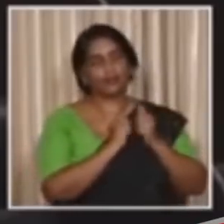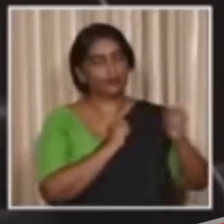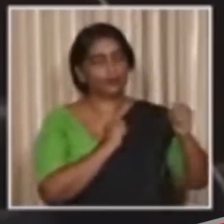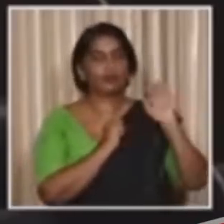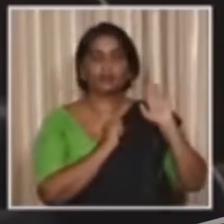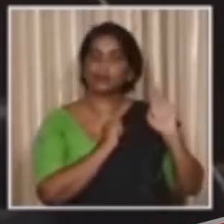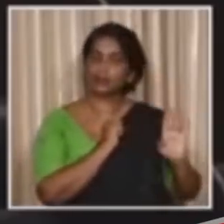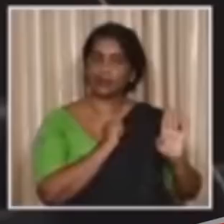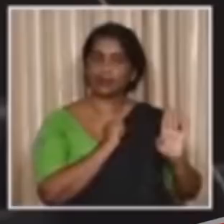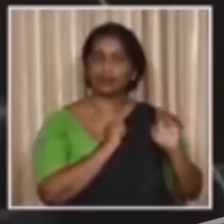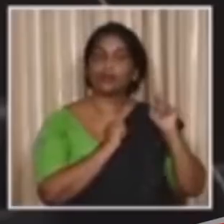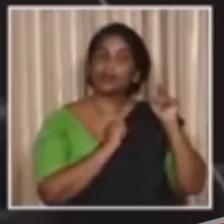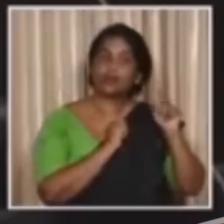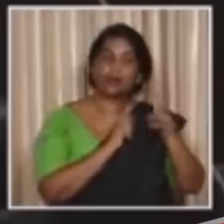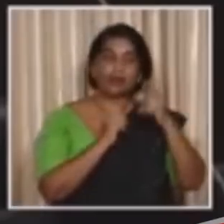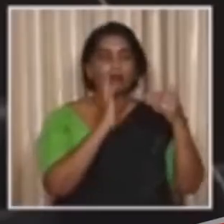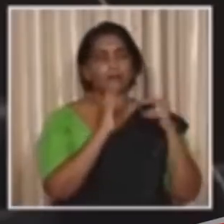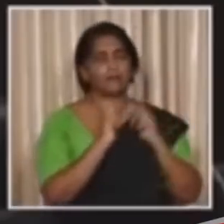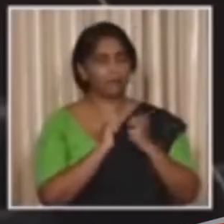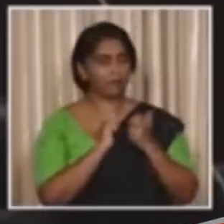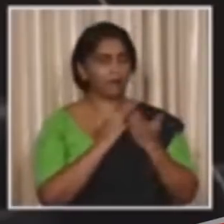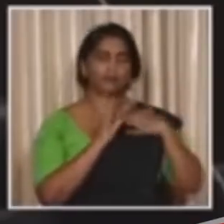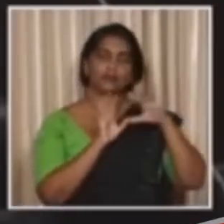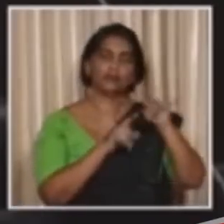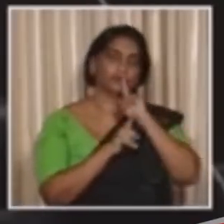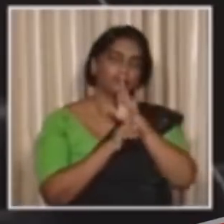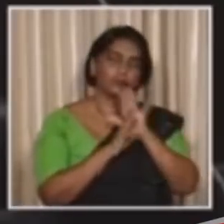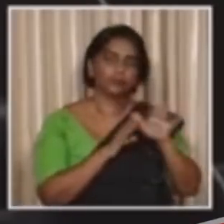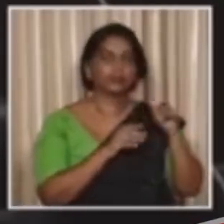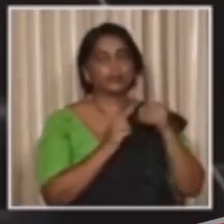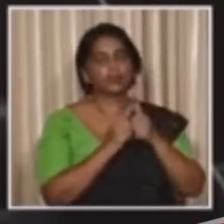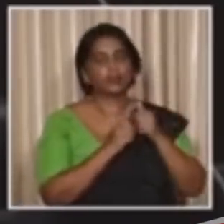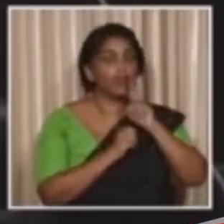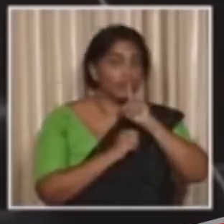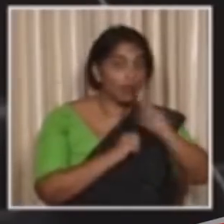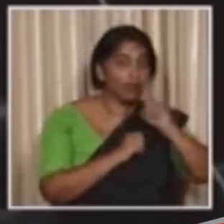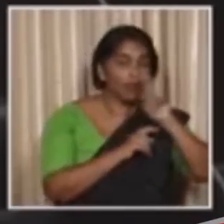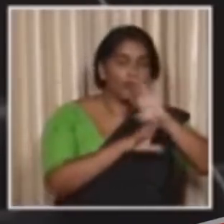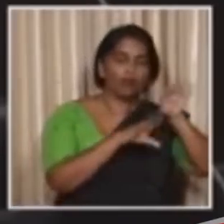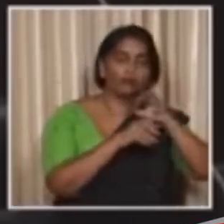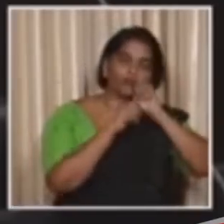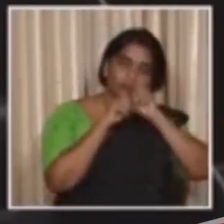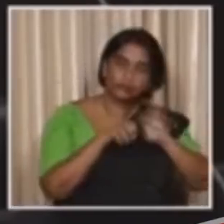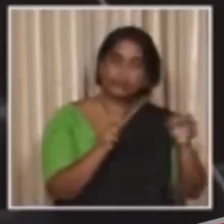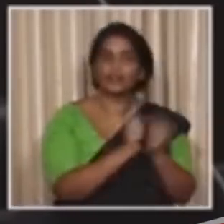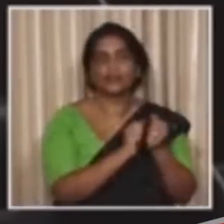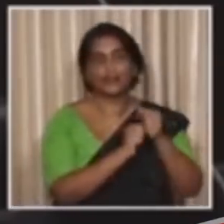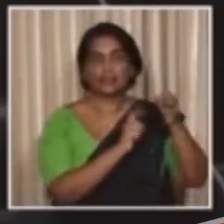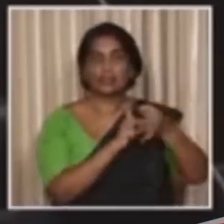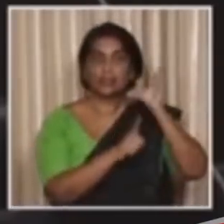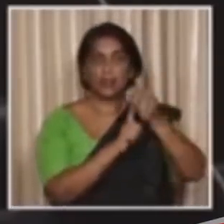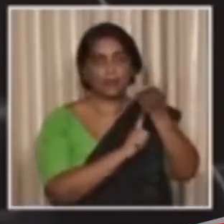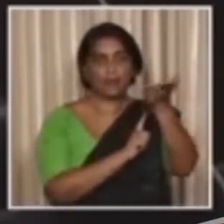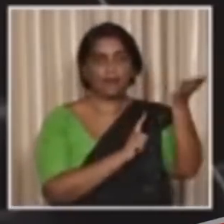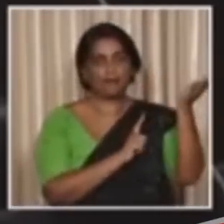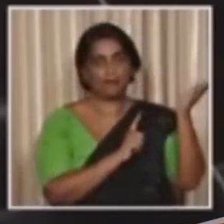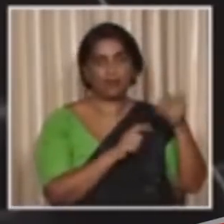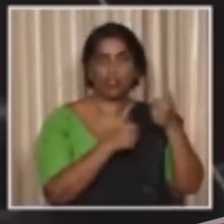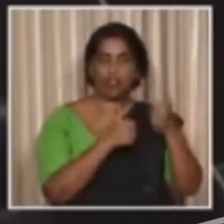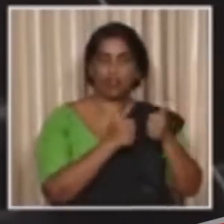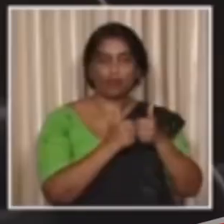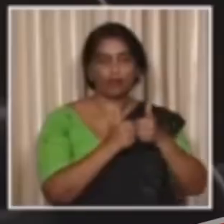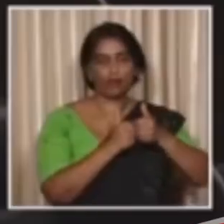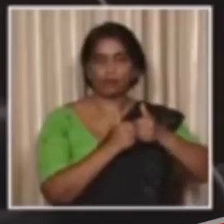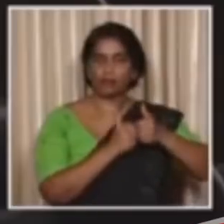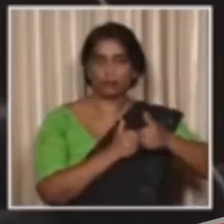කරගෙන තමුන්වහන්සේලට කිසි අවුලකුත් ඇති කර නොගෙන නොදී තමුන්වහන්සේලා කියන දේවල් මොන හරි තියෙනවා නම් ඒවත් කරලා දෙමින් යහමින්